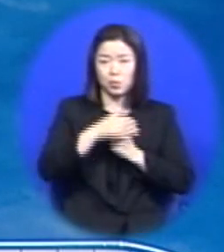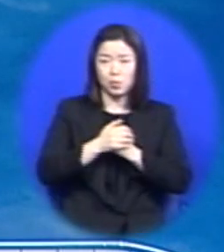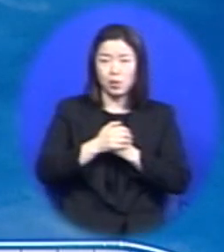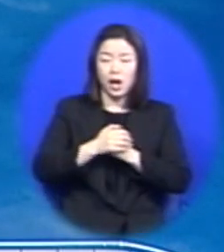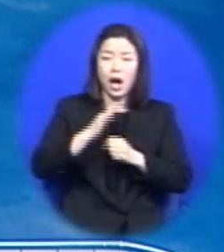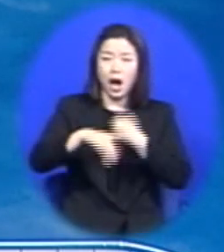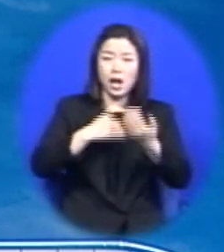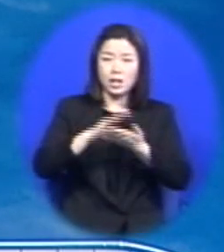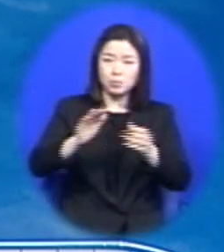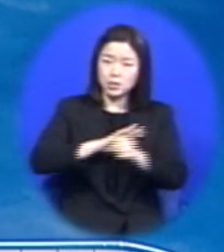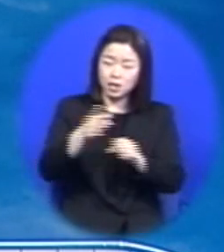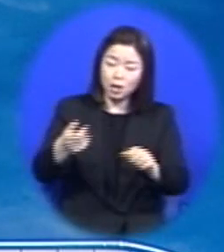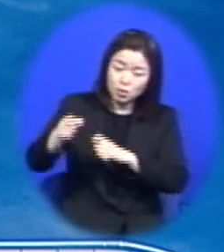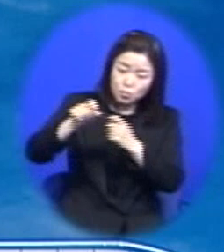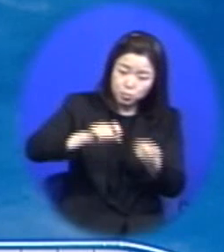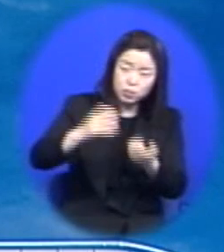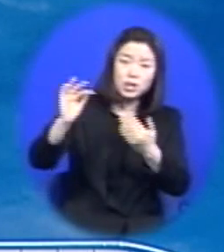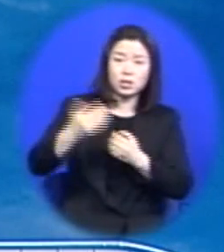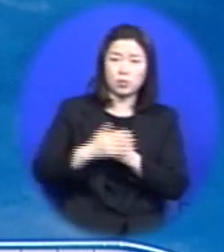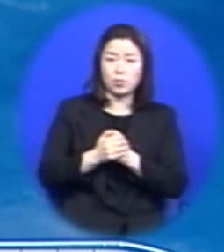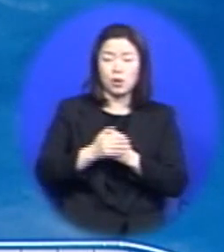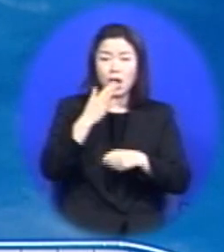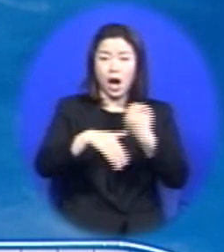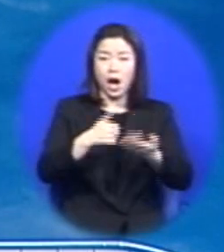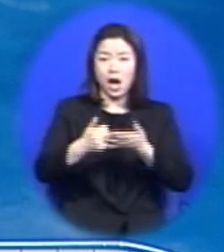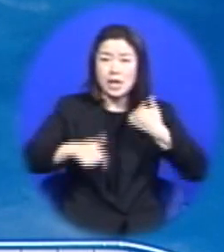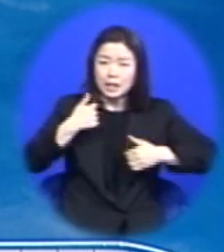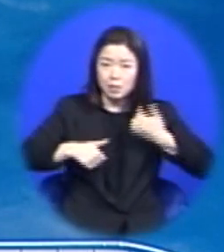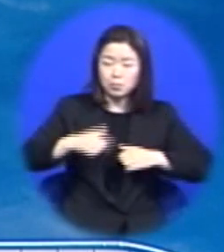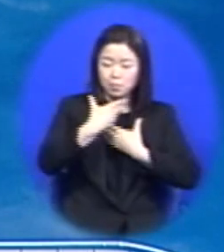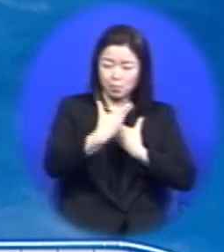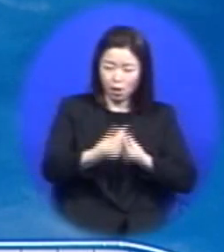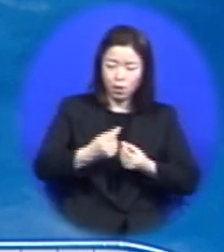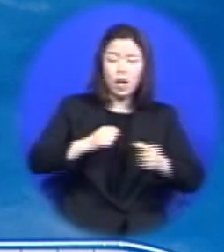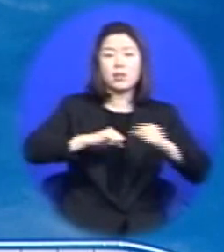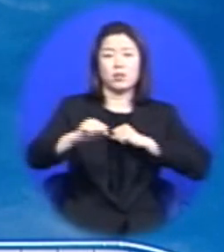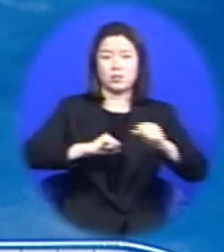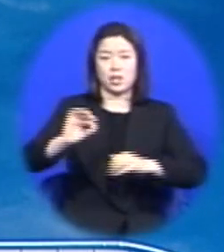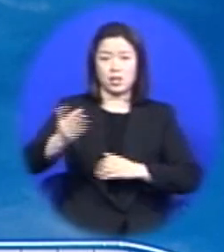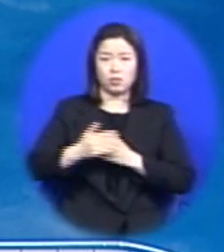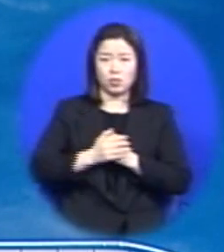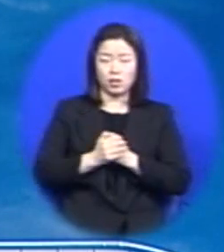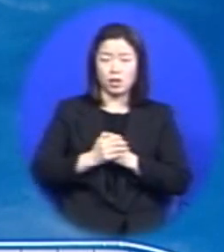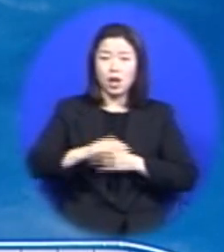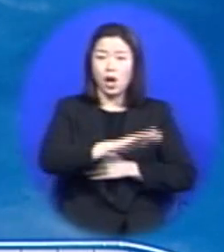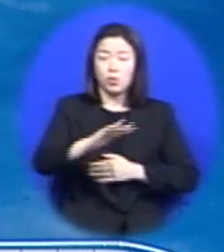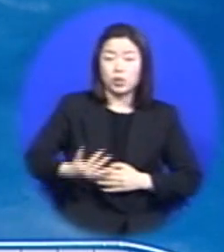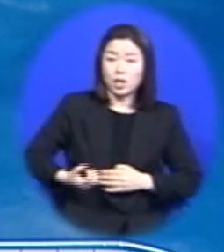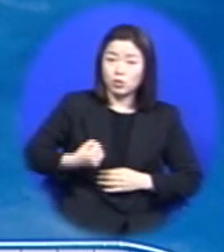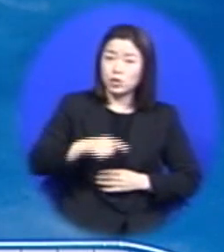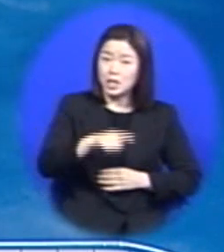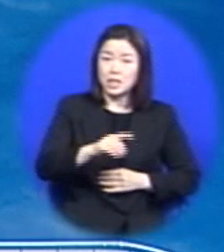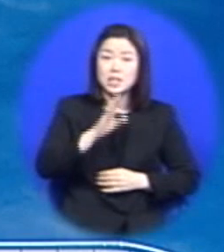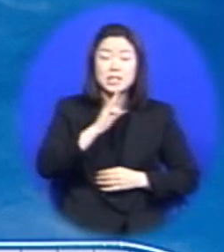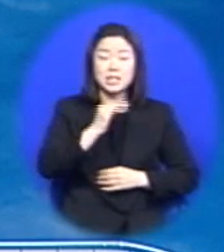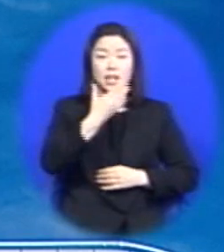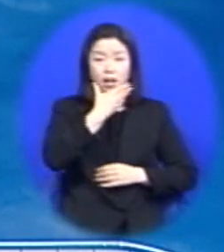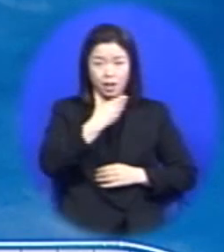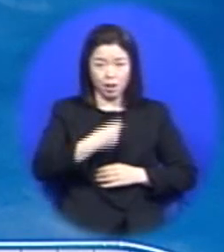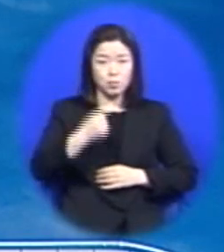부어져야 되고 하나님이 우리 속에 기쁨과 평강으로 역사하셔야 되고 우리가 누리는 이 진짜 행복감을